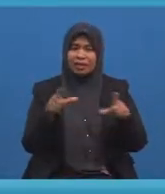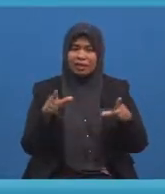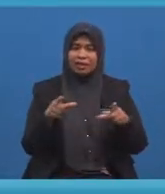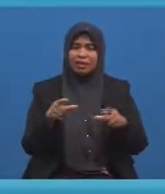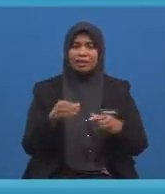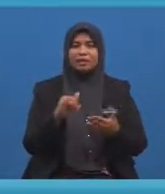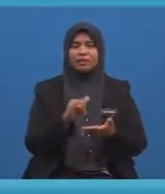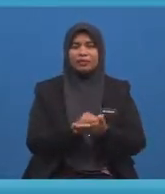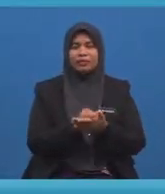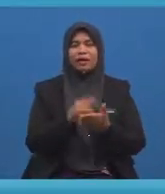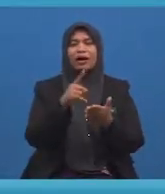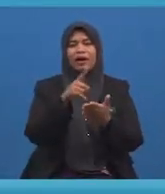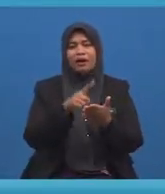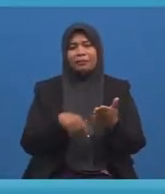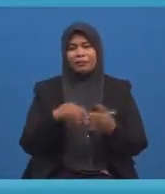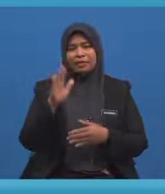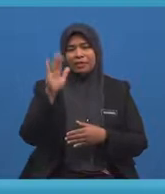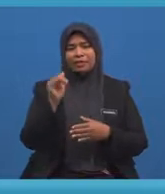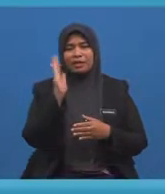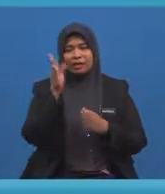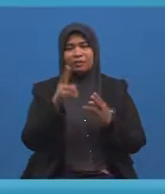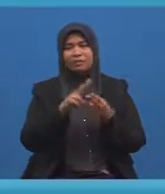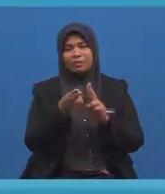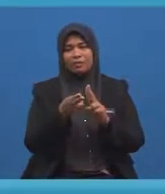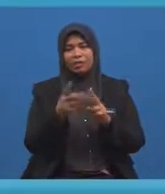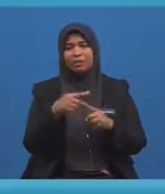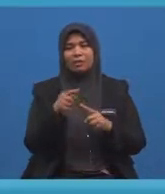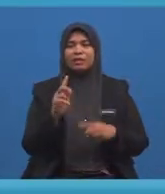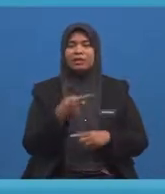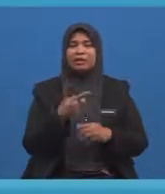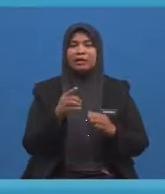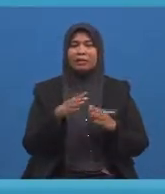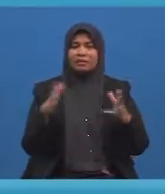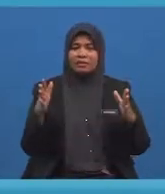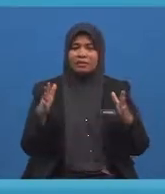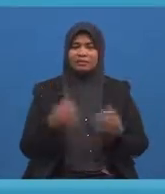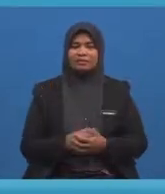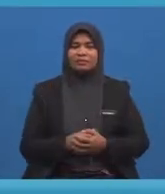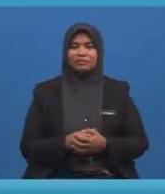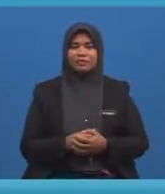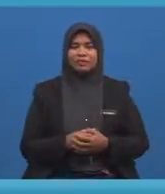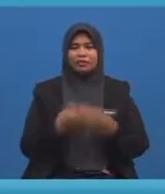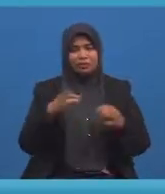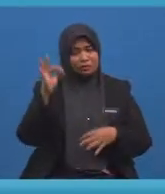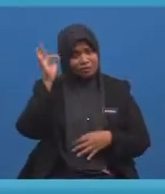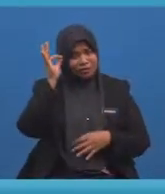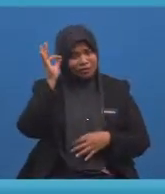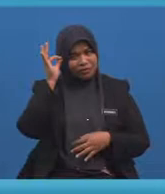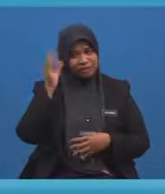bertambah, apakah yang akan berubah apabila kita membesar? Cuba fikir